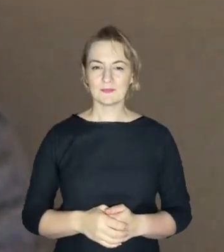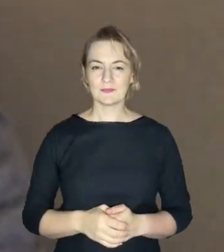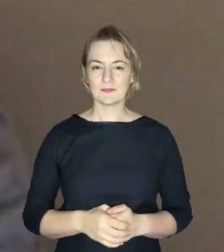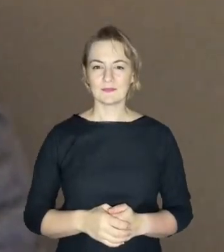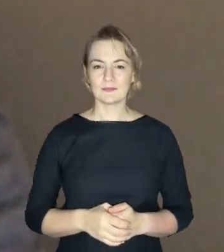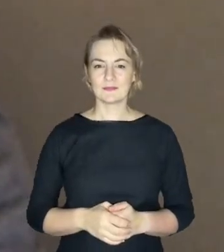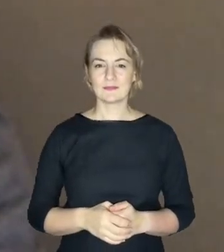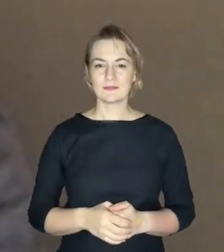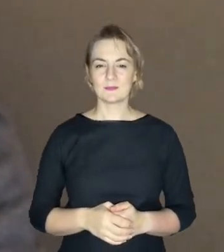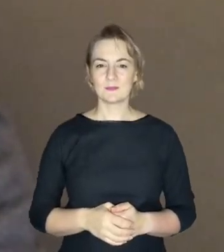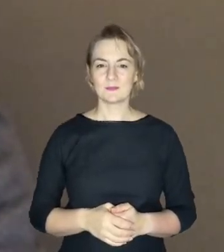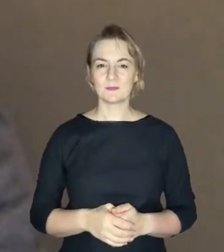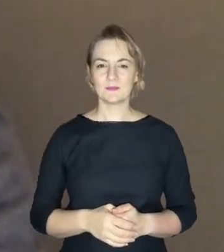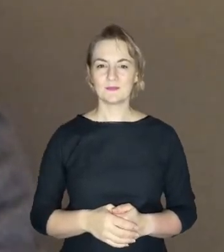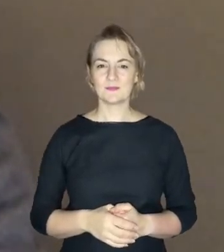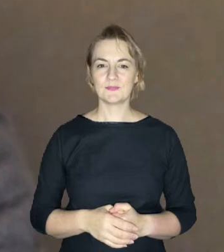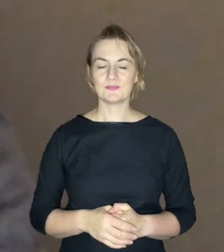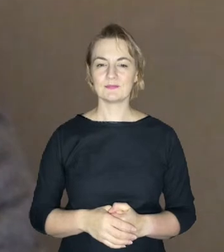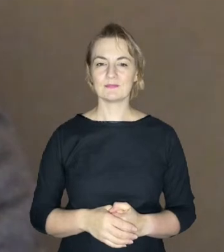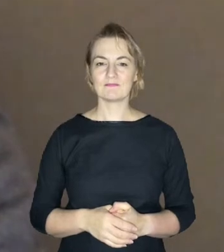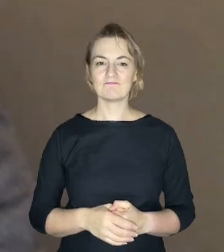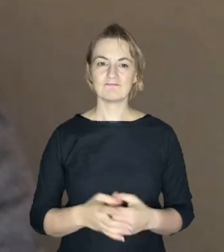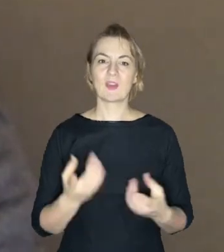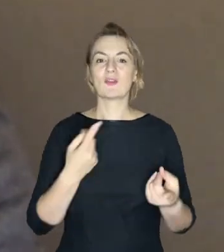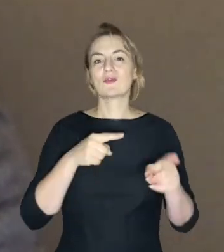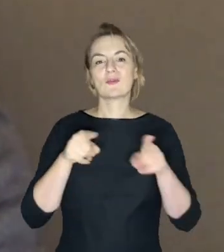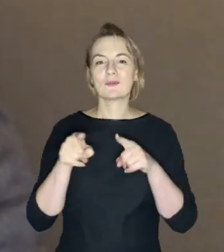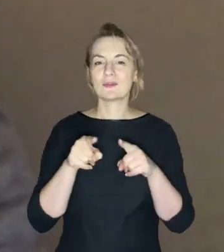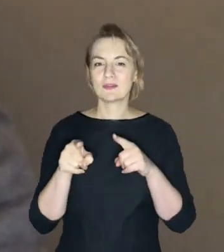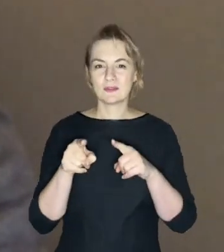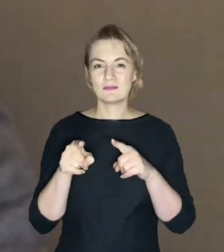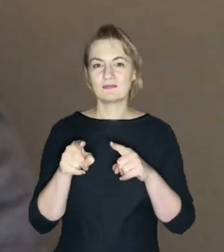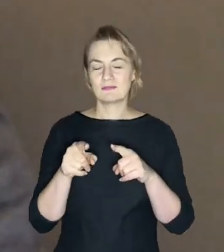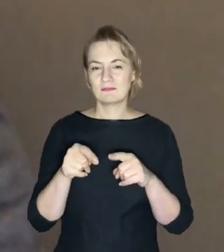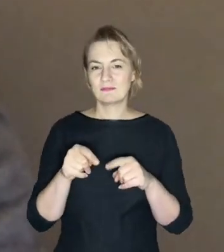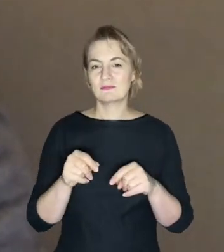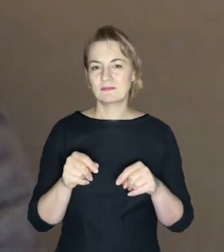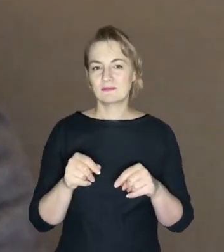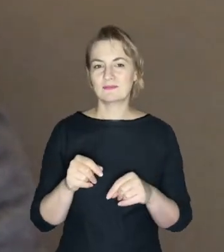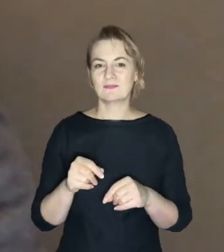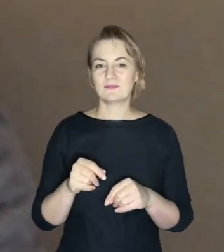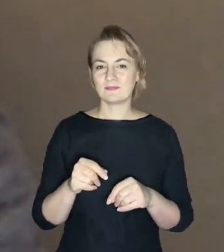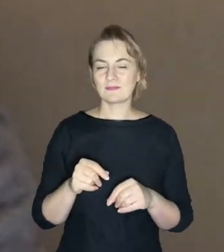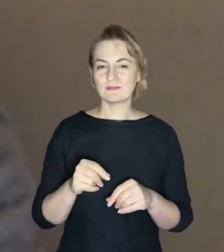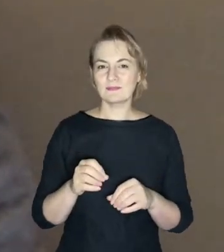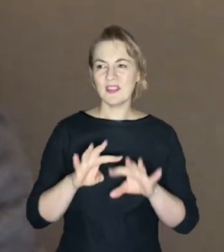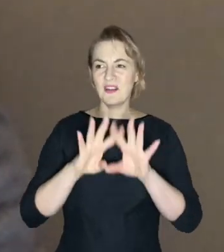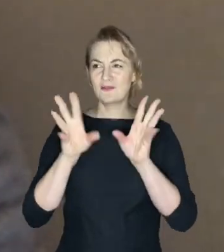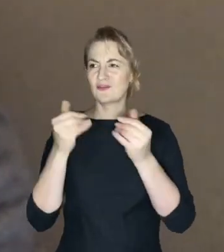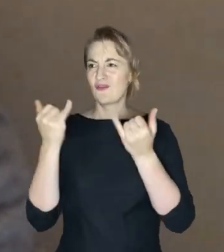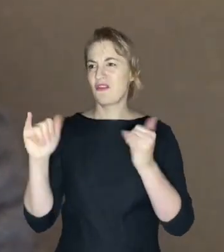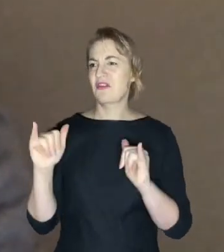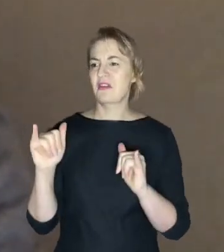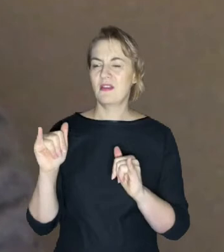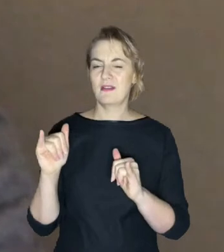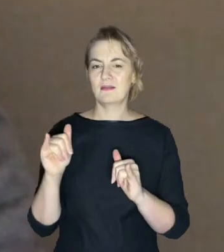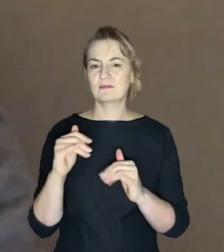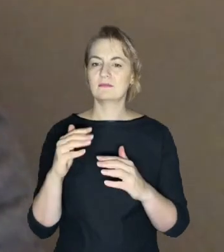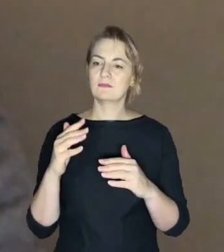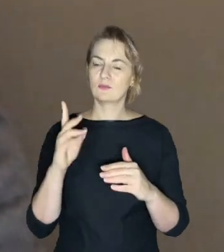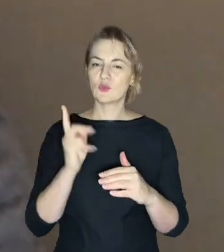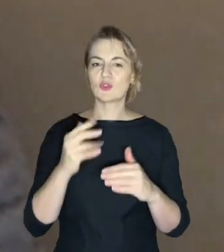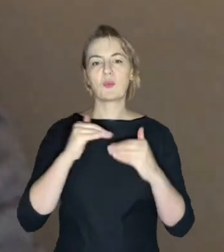na tej planecie. Znaczy w tym sensie, że wszystko, co inne, powinno być temu